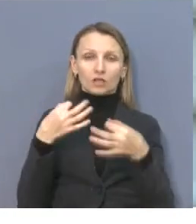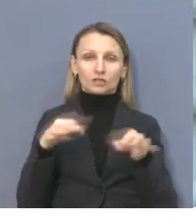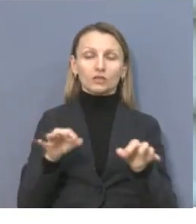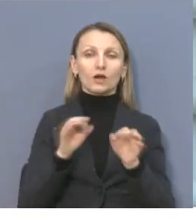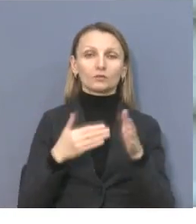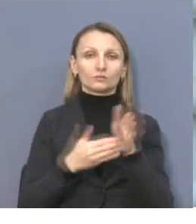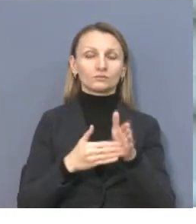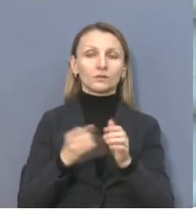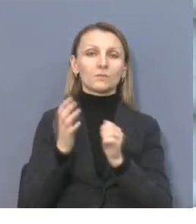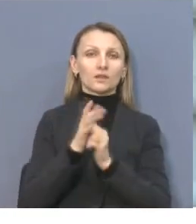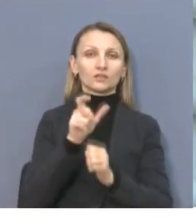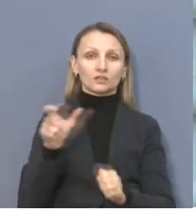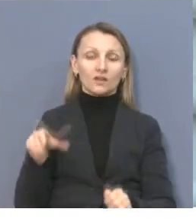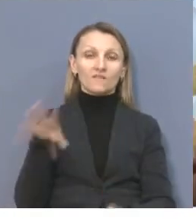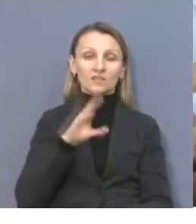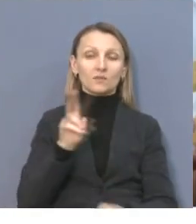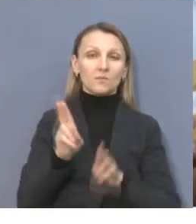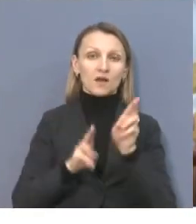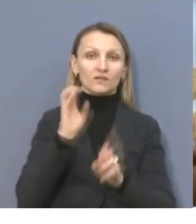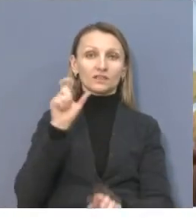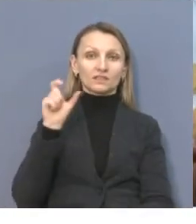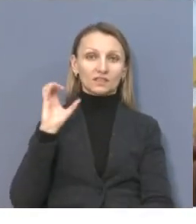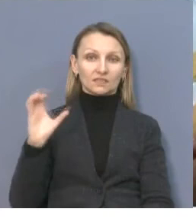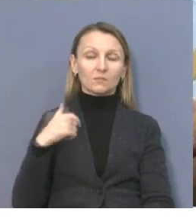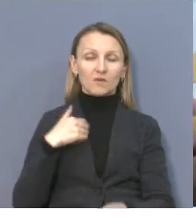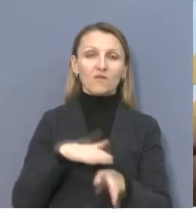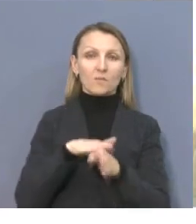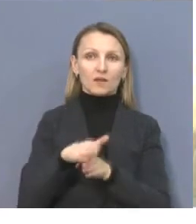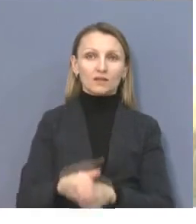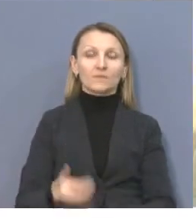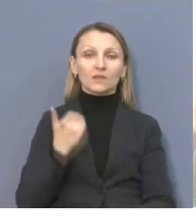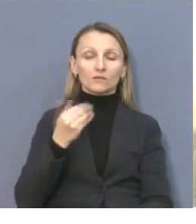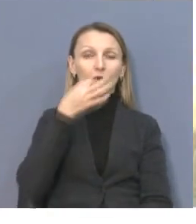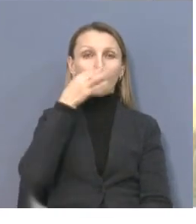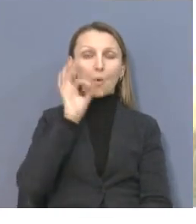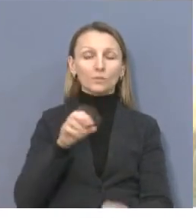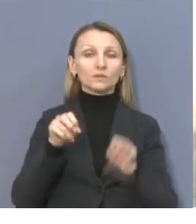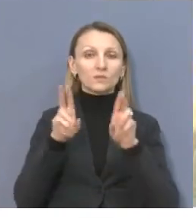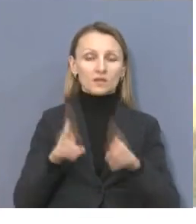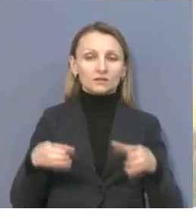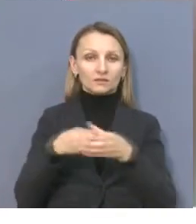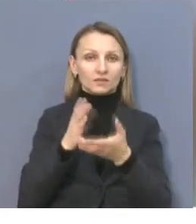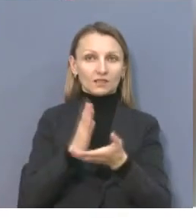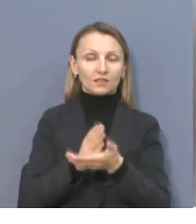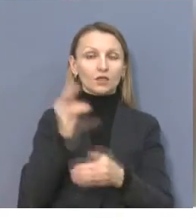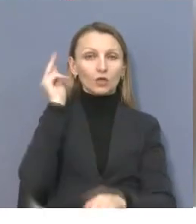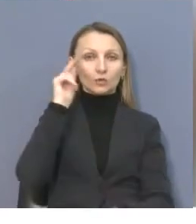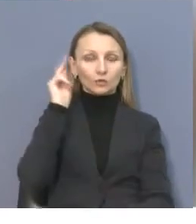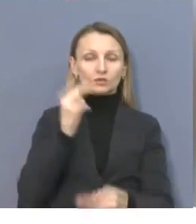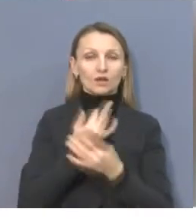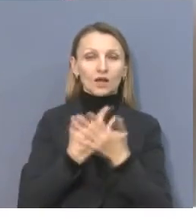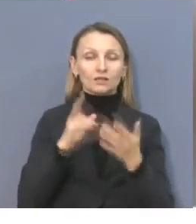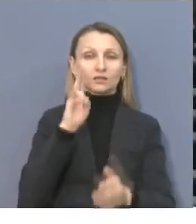все санитарные нормы мы выполняем на сегодня центр укомплектован квалифицированными специалистами сегодня до бриста изучает несколько